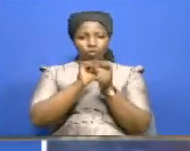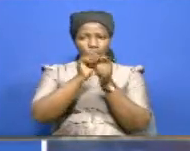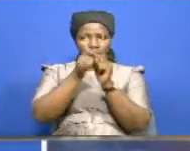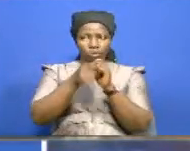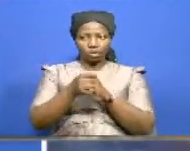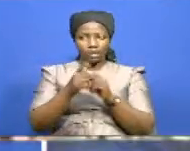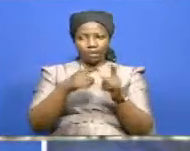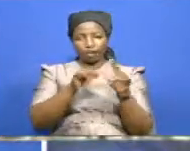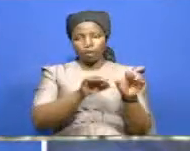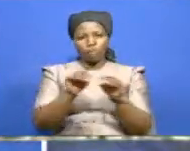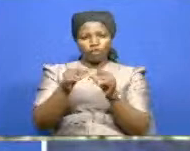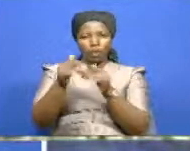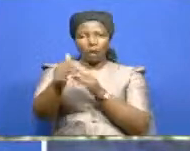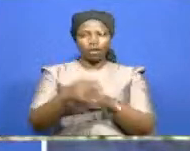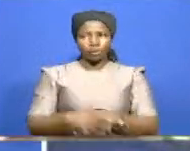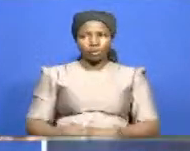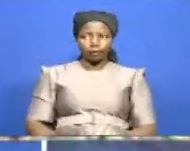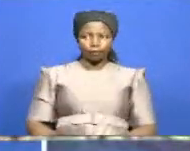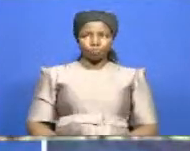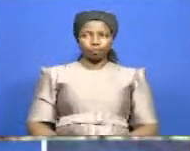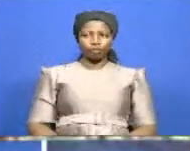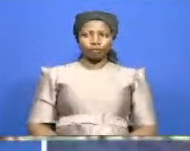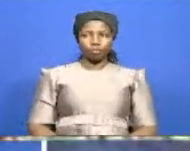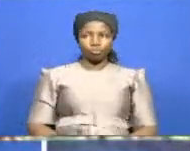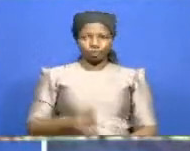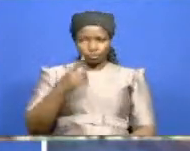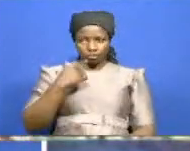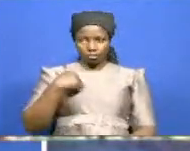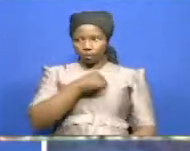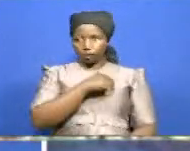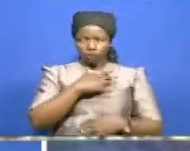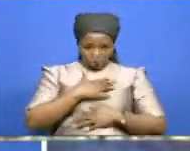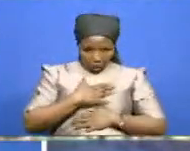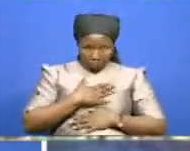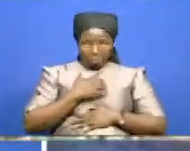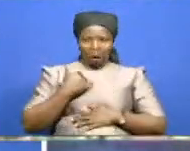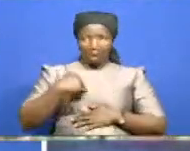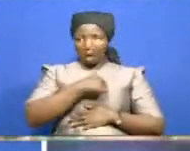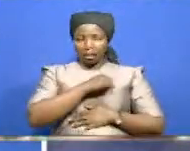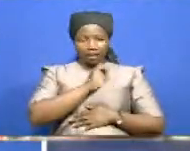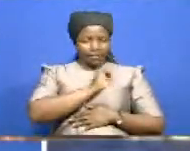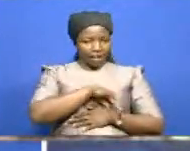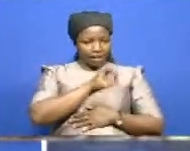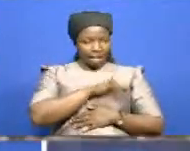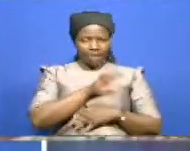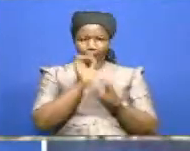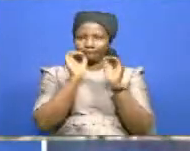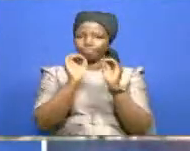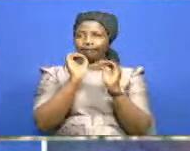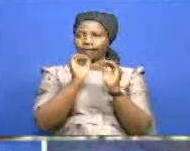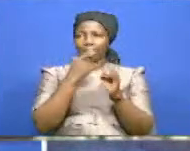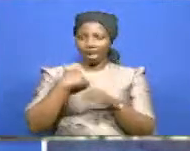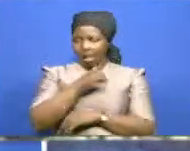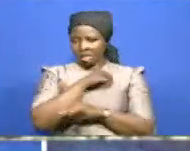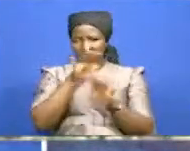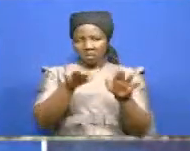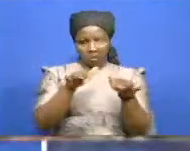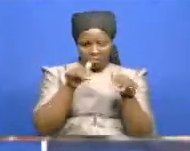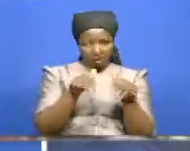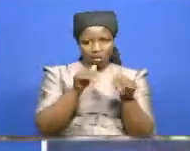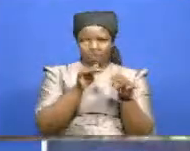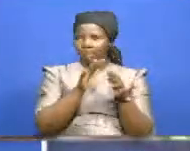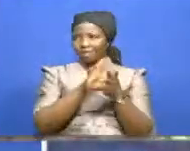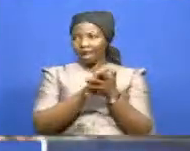Na tuende mbele. Kwa sababu sisi mheshimiwa, sisi hatuogopi kuo. Sisi hakuna kitu tunangojea. Kuna